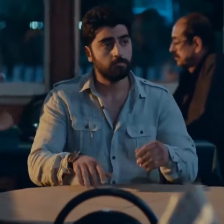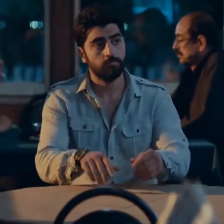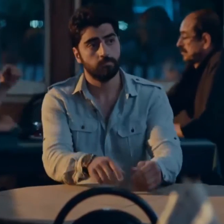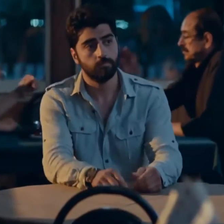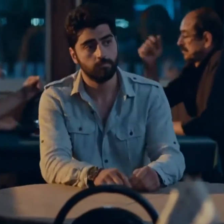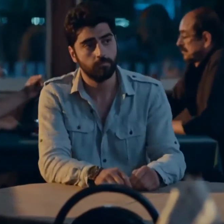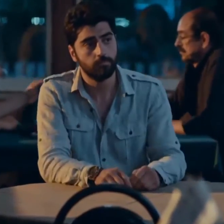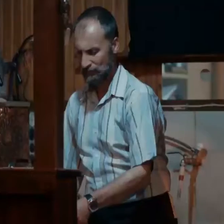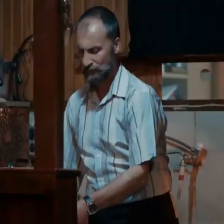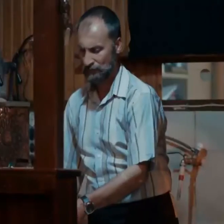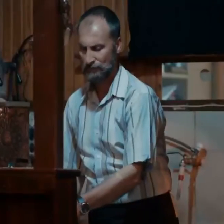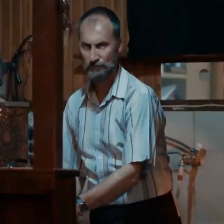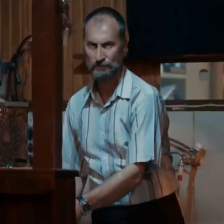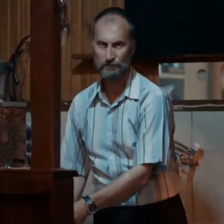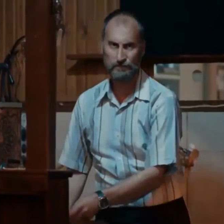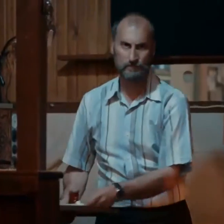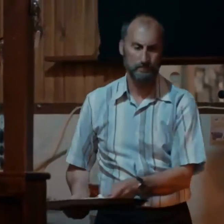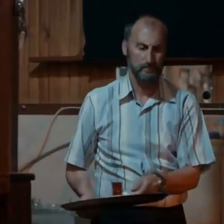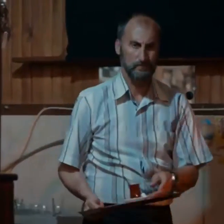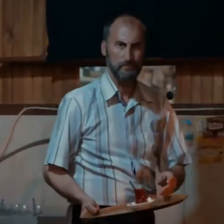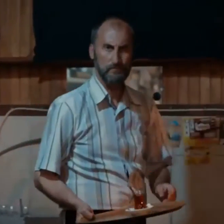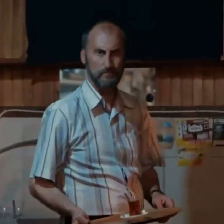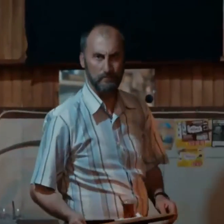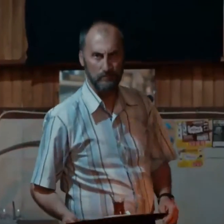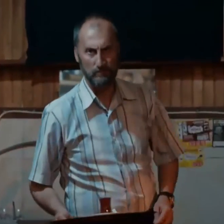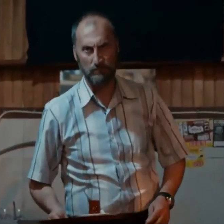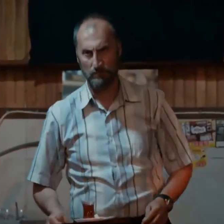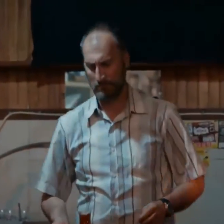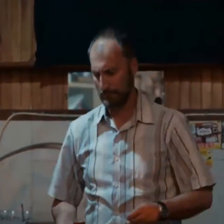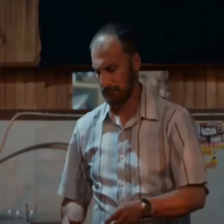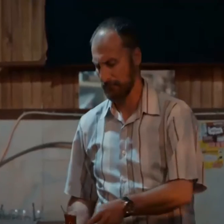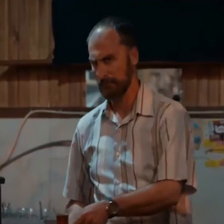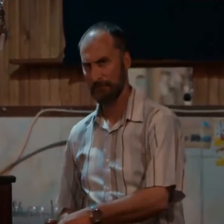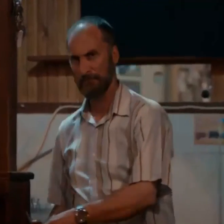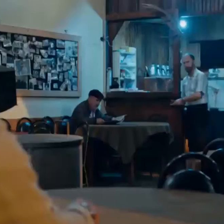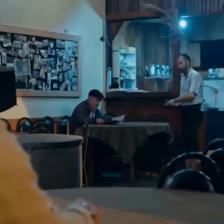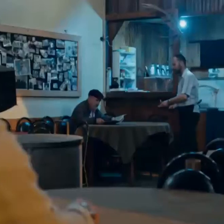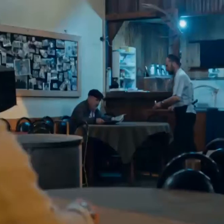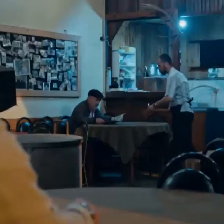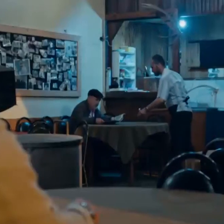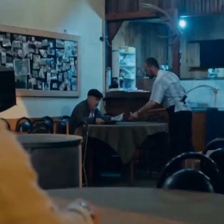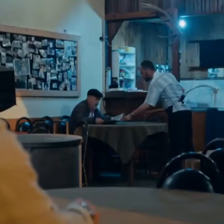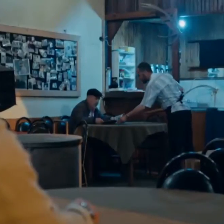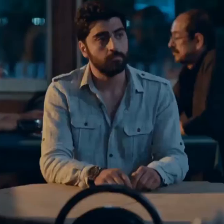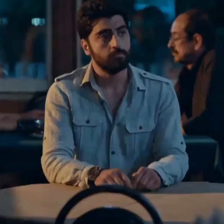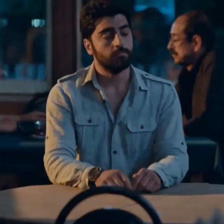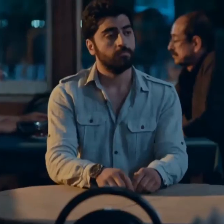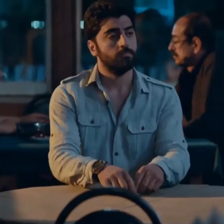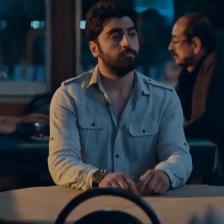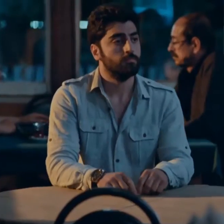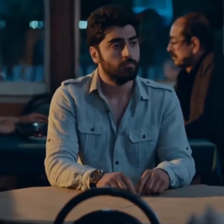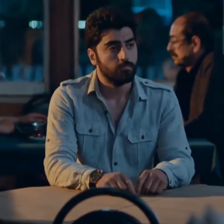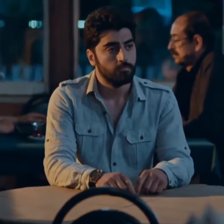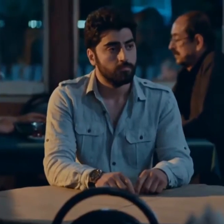masada gazete okuyan yaşlı bir adam var. Çay ocağındaki sakallı, başının tepesi kelleşmiş adam elindeki tepside bir bardak çayla